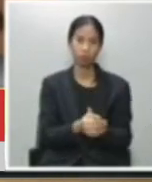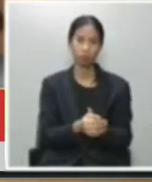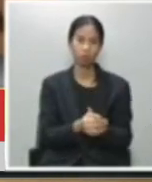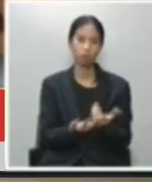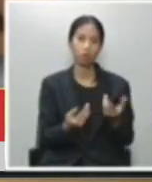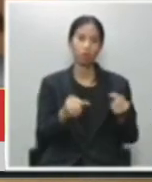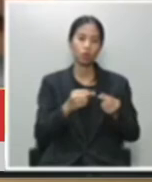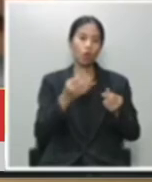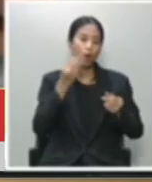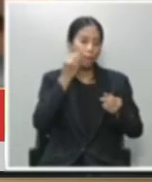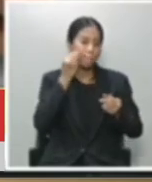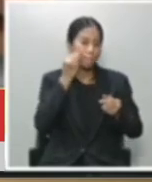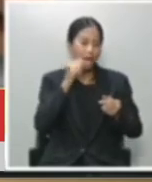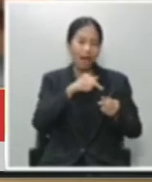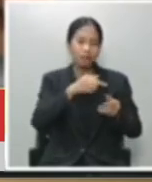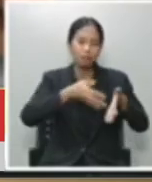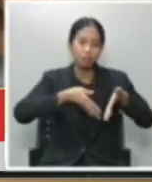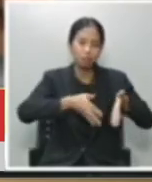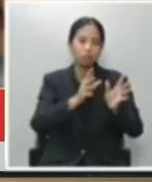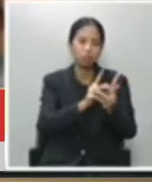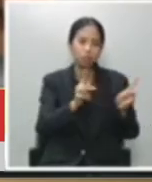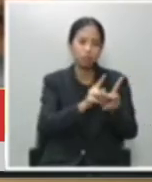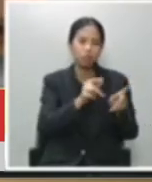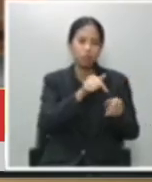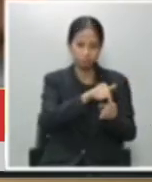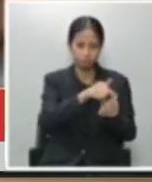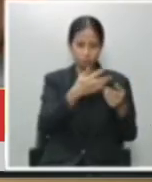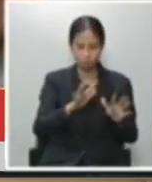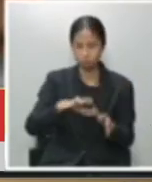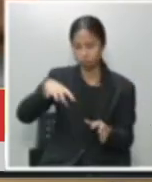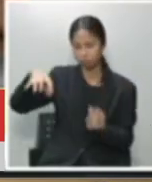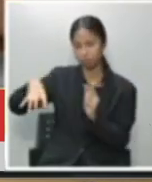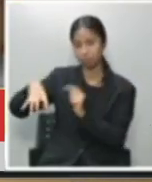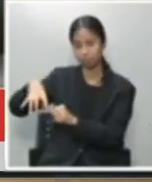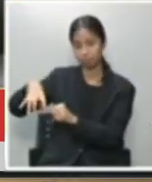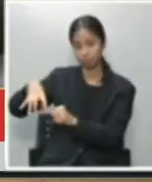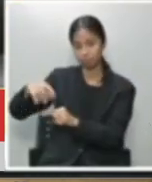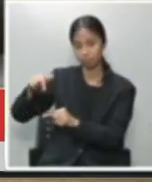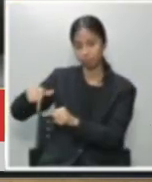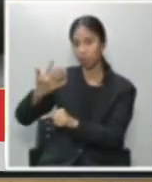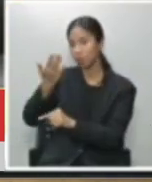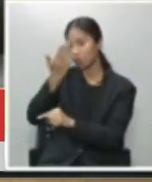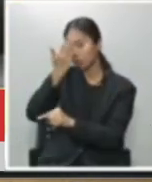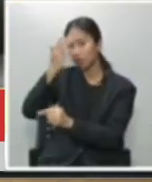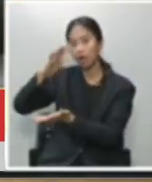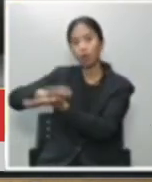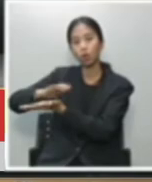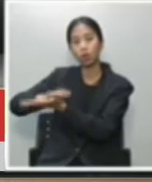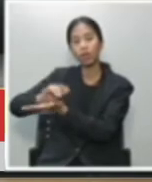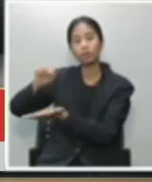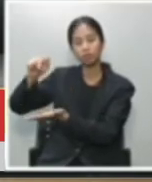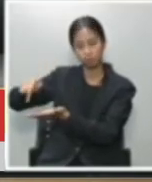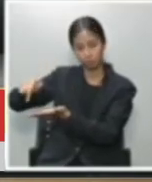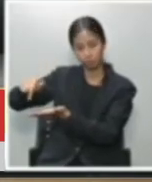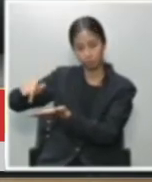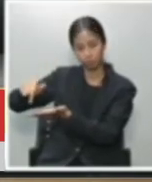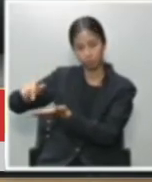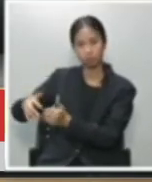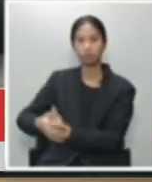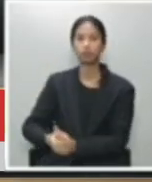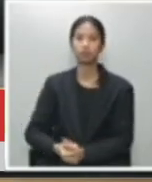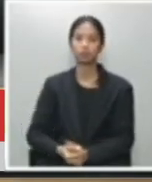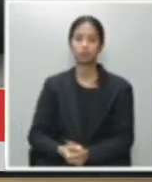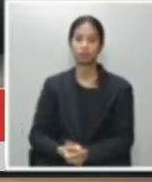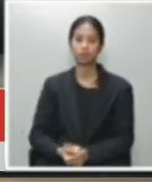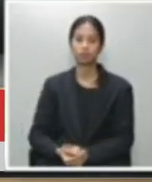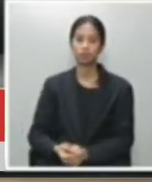านเอื้ออาทรเขตเทศบาลตำบลตะการพืชผลจุดที่2คือบริเวณหน้าโรงเรียนอนุบาลน้องหญิงเขตเทศบาลตำบลตะการพืชผ